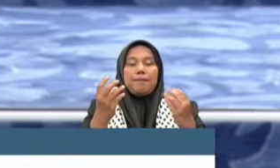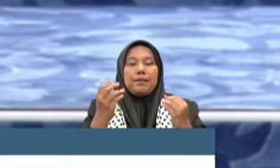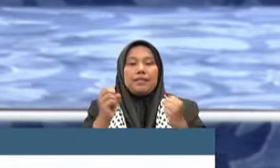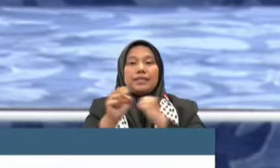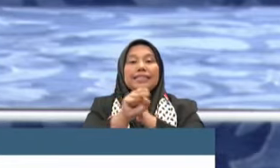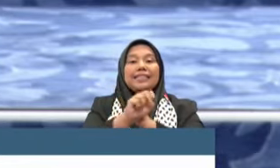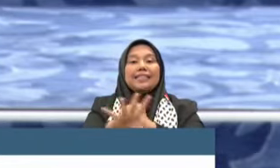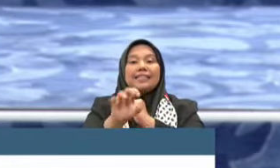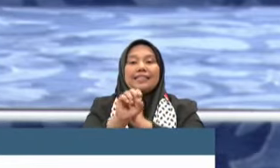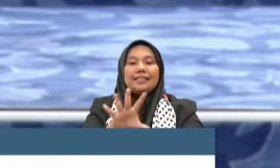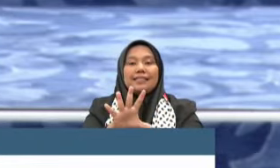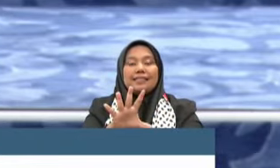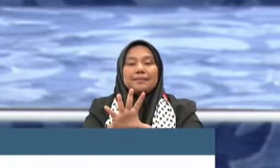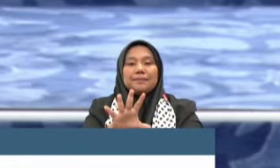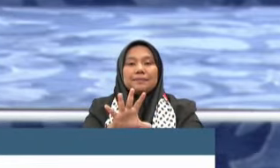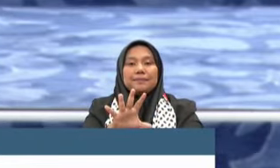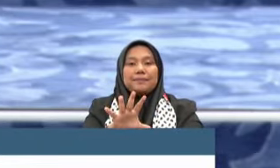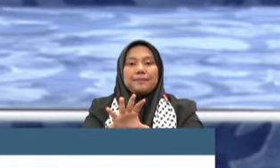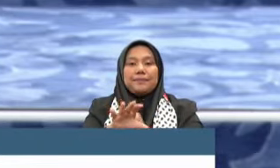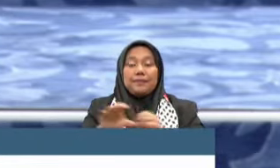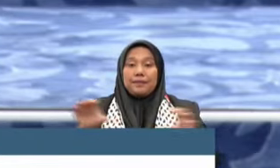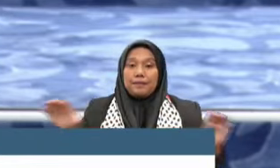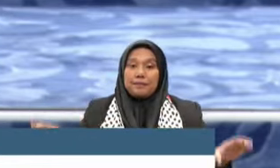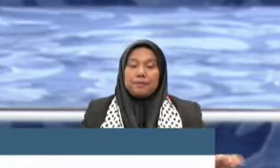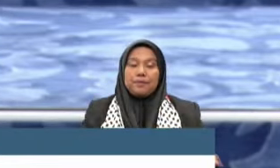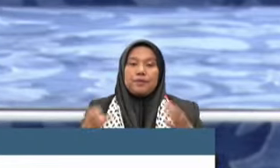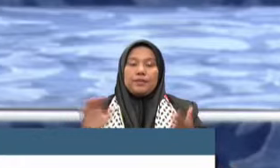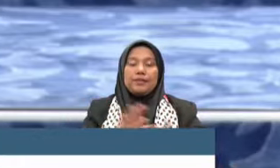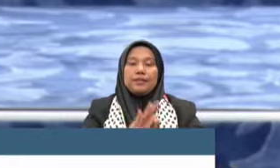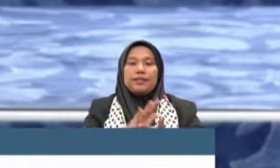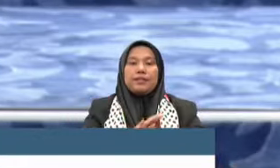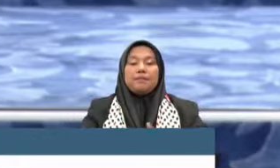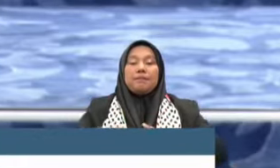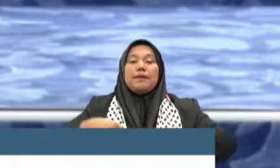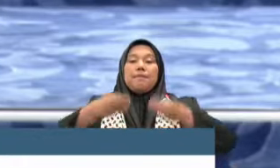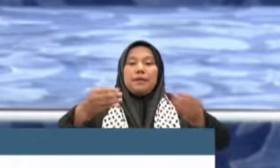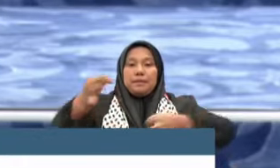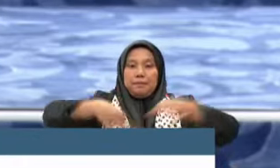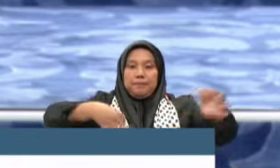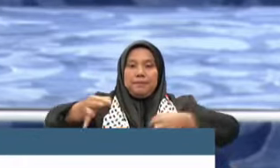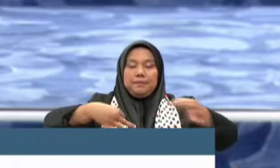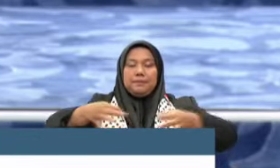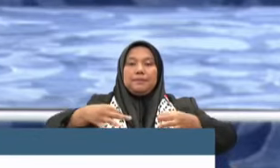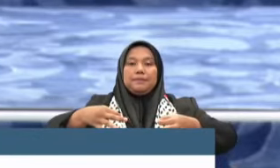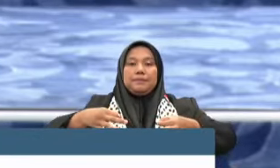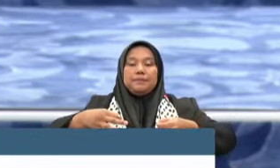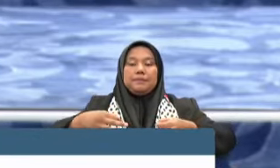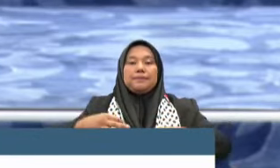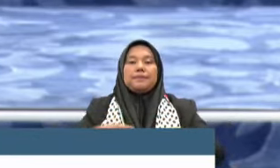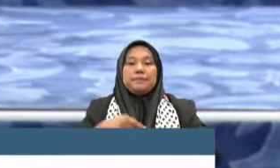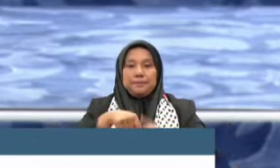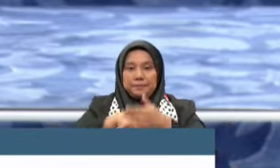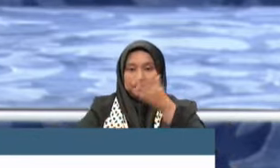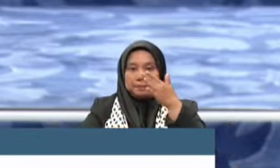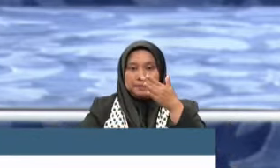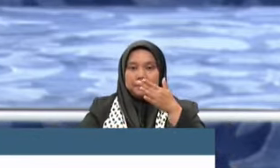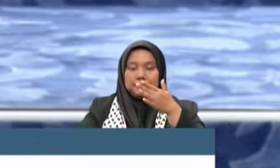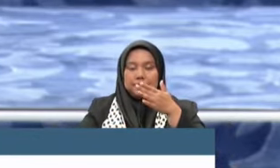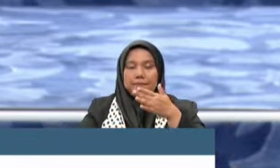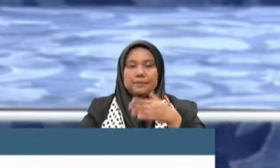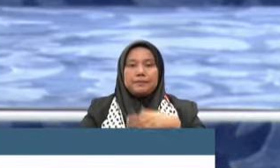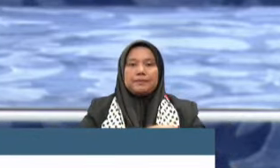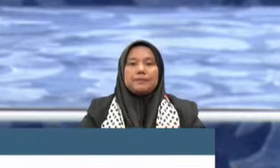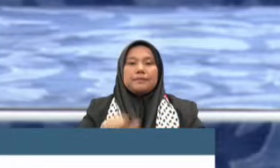atau penerbitan yang boleh memberikan penjelasan lanjut. Saya tidak fikir ini terlalu